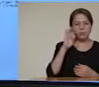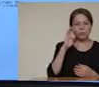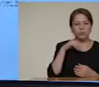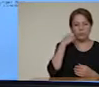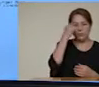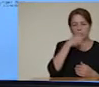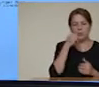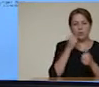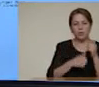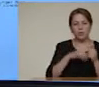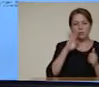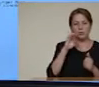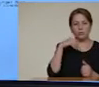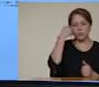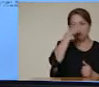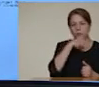har 400 yilda